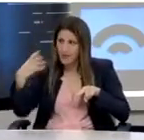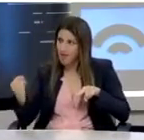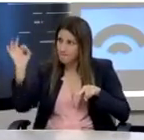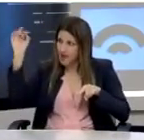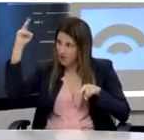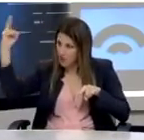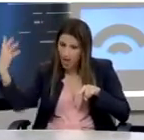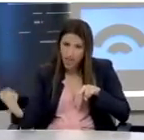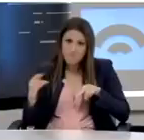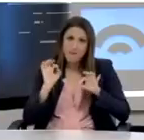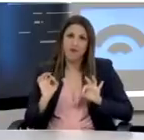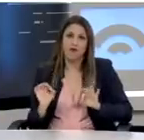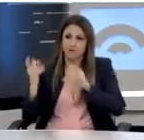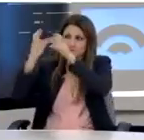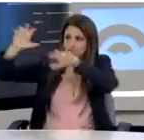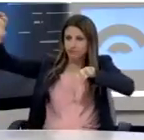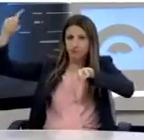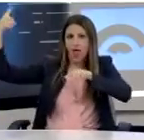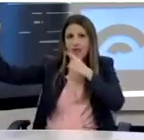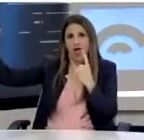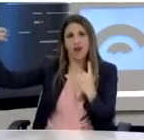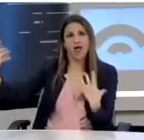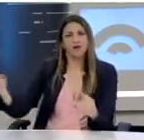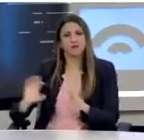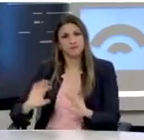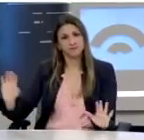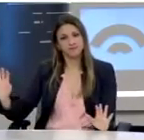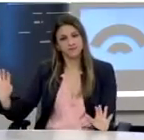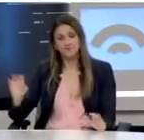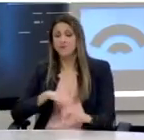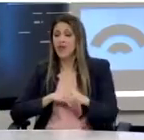διαφορετικά θα χρειαζόταν άλλος προσδιορισμός. Αφετέρου,